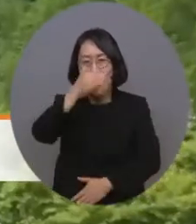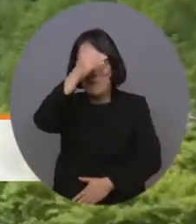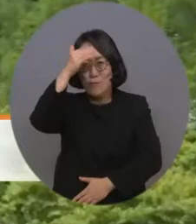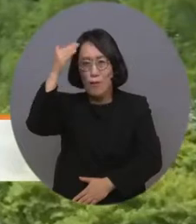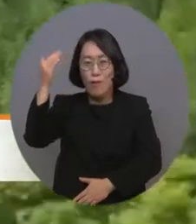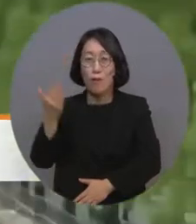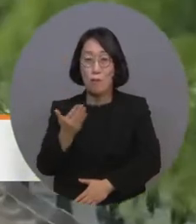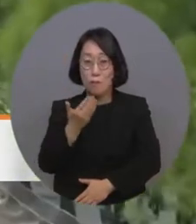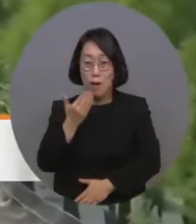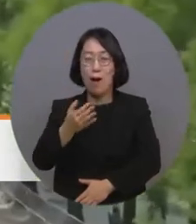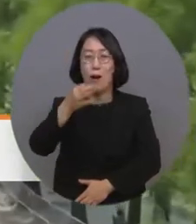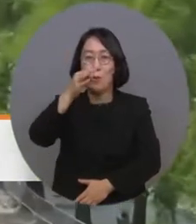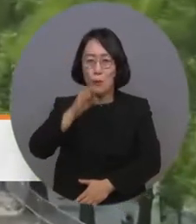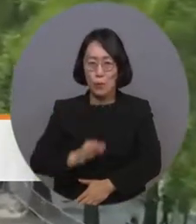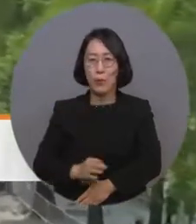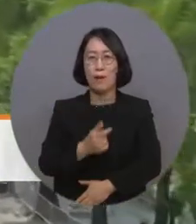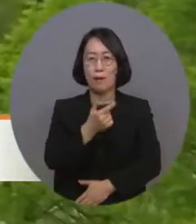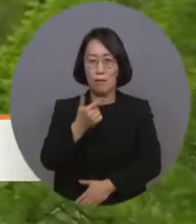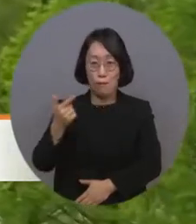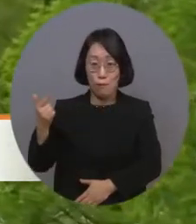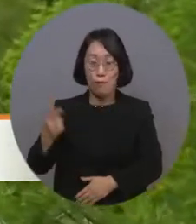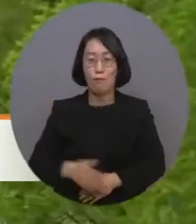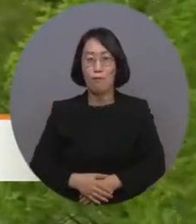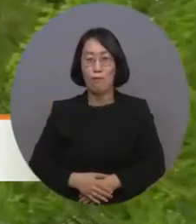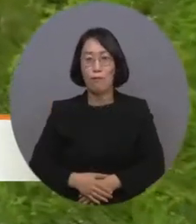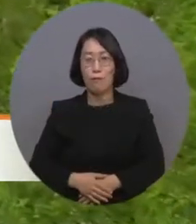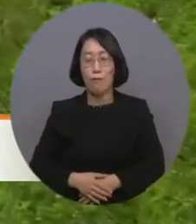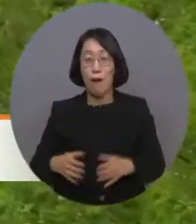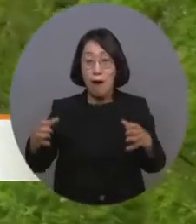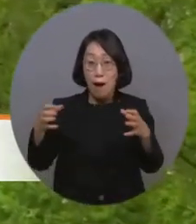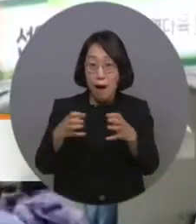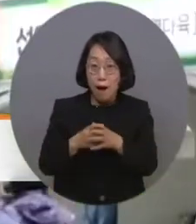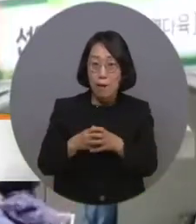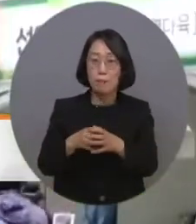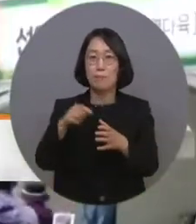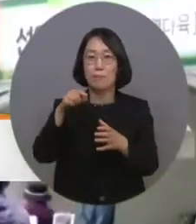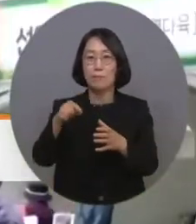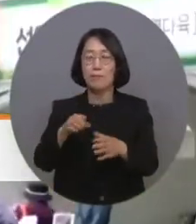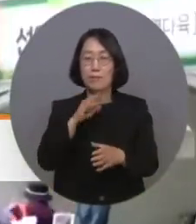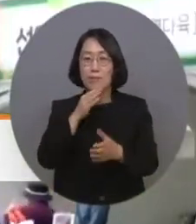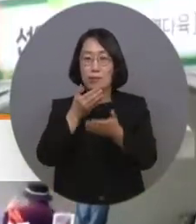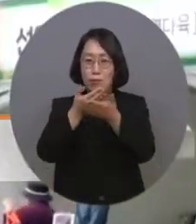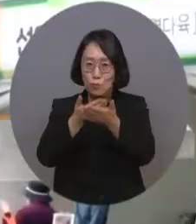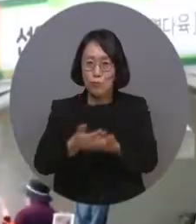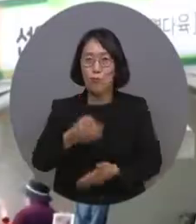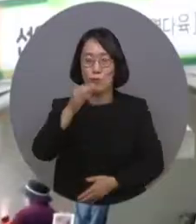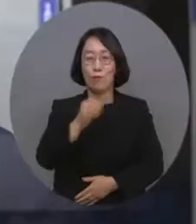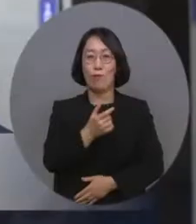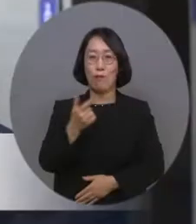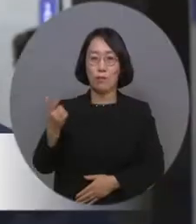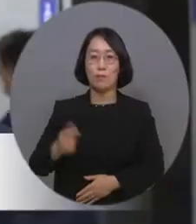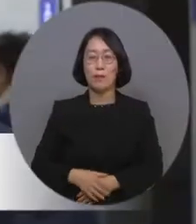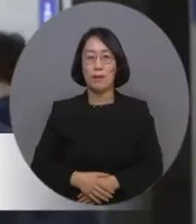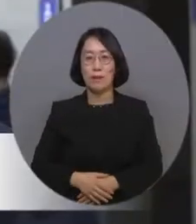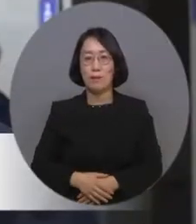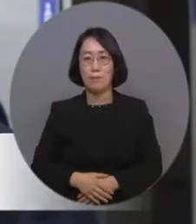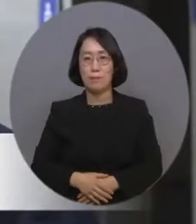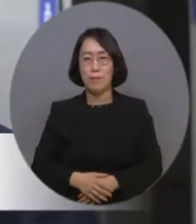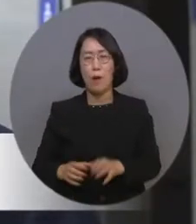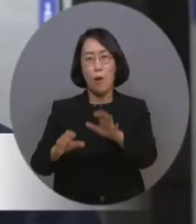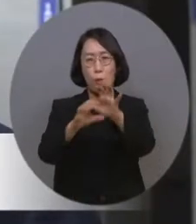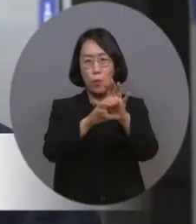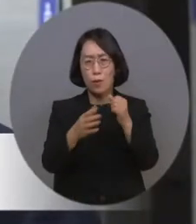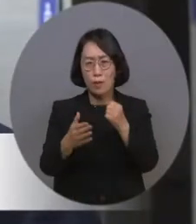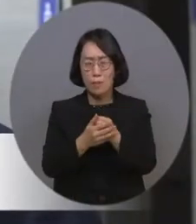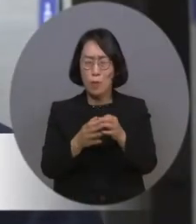공유하는 시너지 효과를 낳게 되었고 이번 콜라보 행사의 의미를 더욱 높일 수 있었습니다. 코로나19